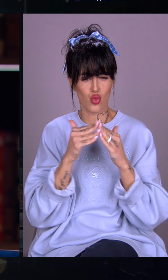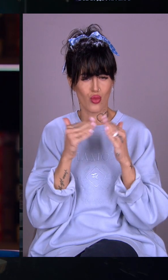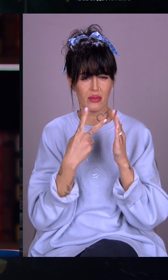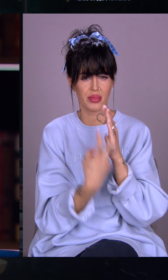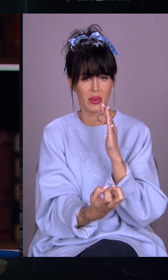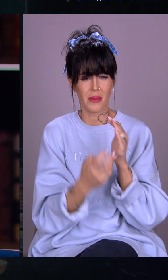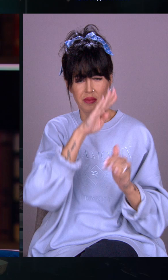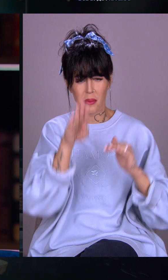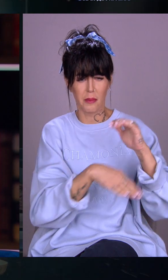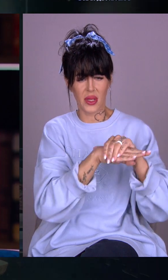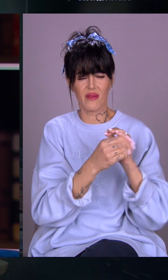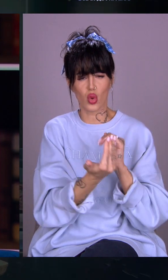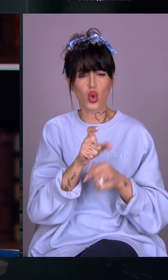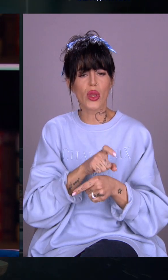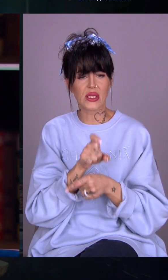під Донецьком.